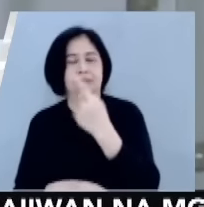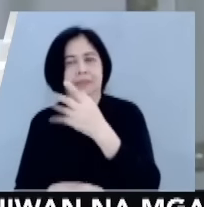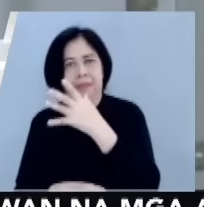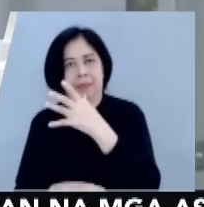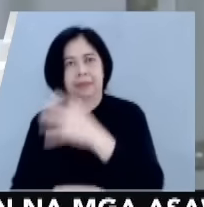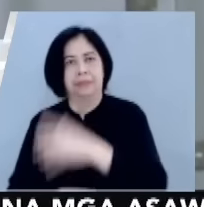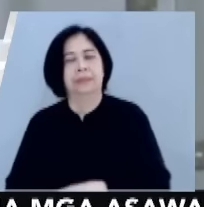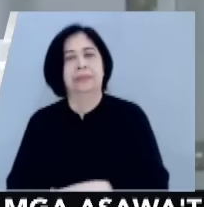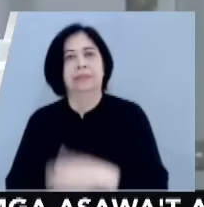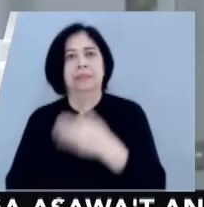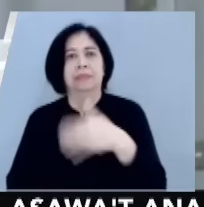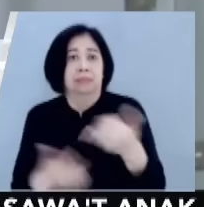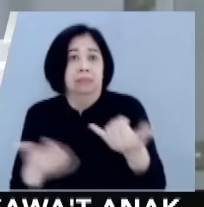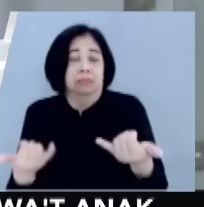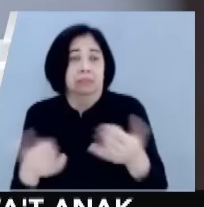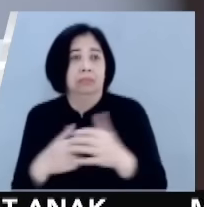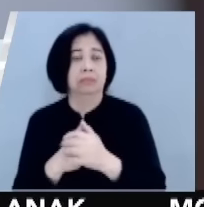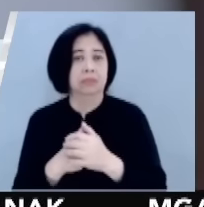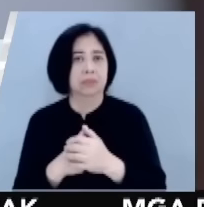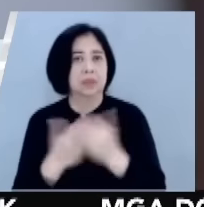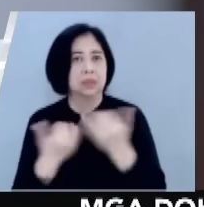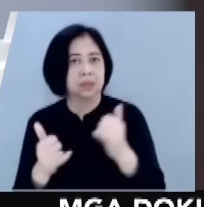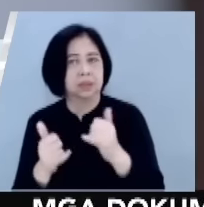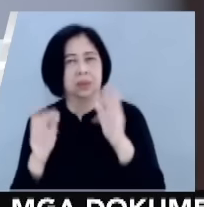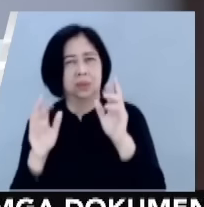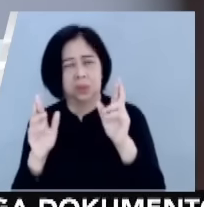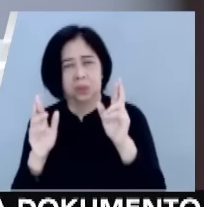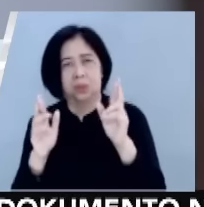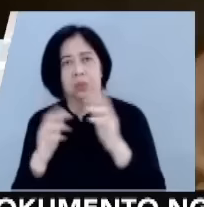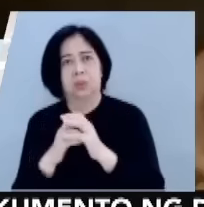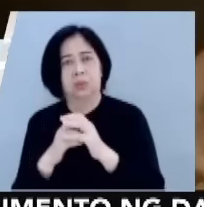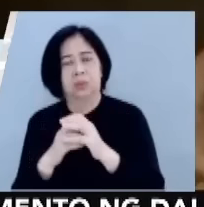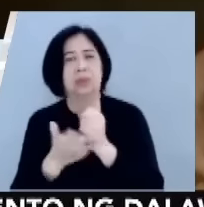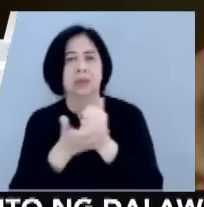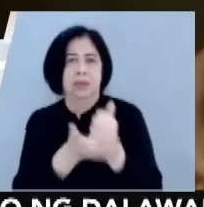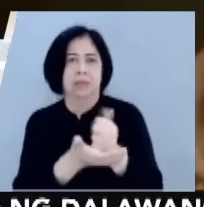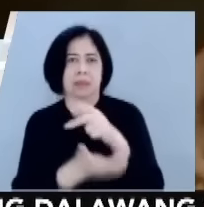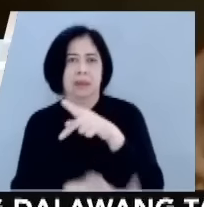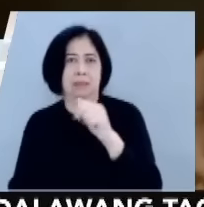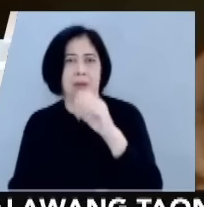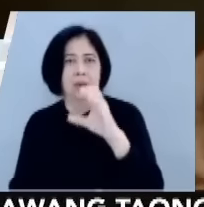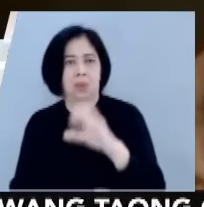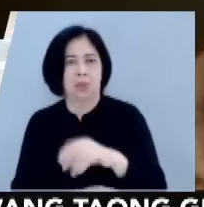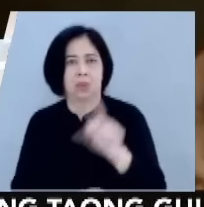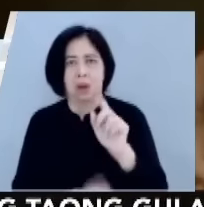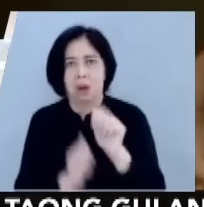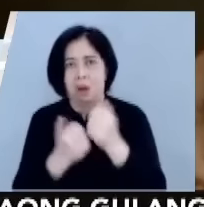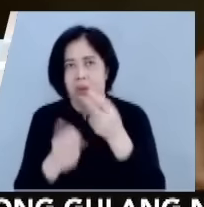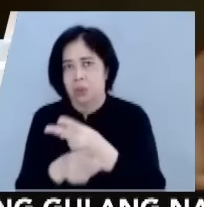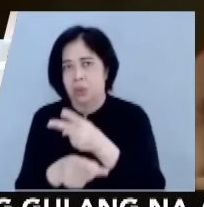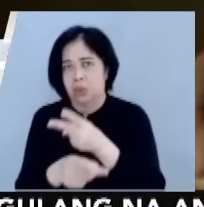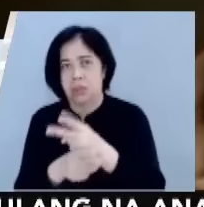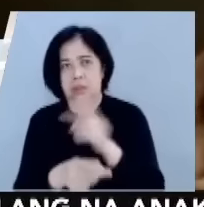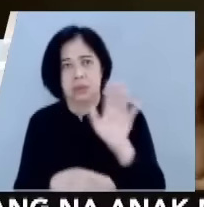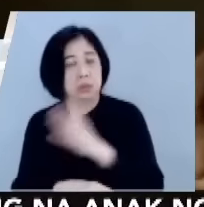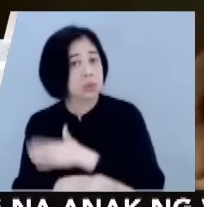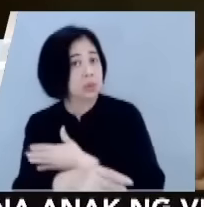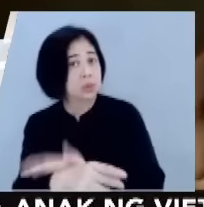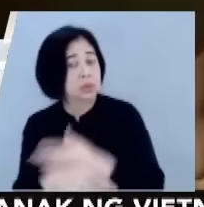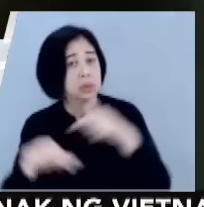lang, sa ngayon, umaasa ang mag-ina sa tulong ng PAOC. How are you taking care of your child here in